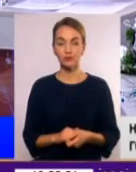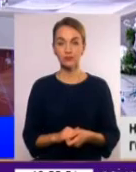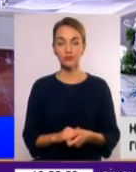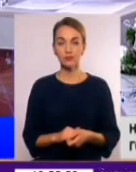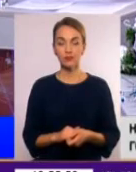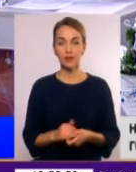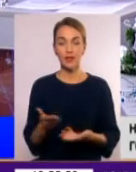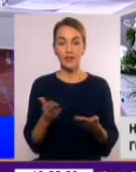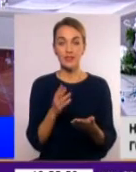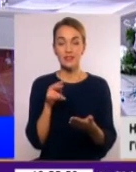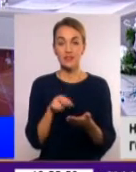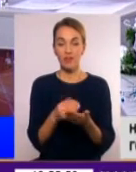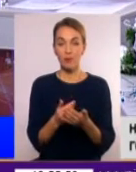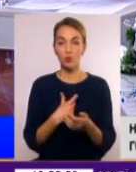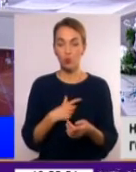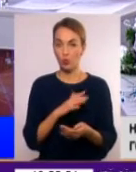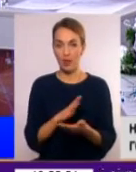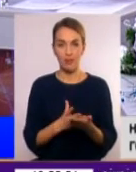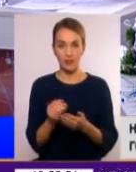яке вони ставлять перед собою, не платити податки.